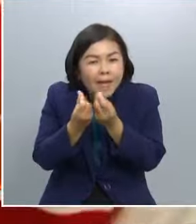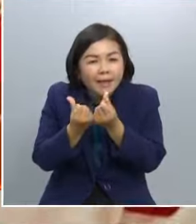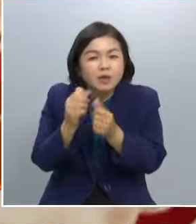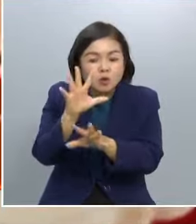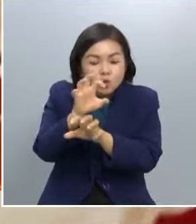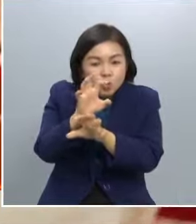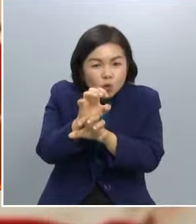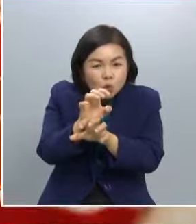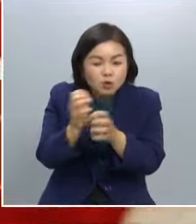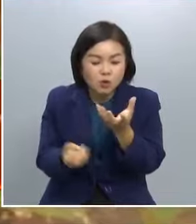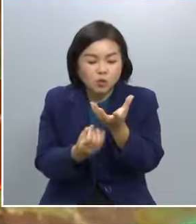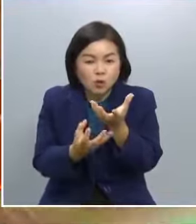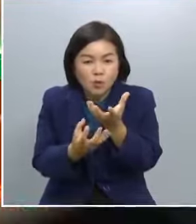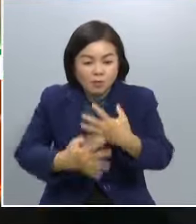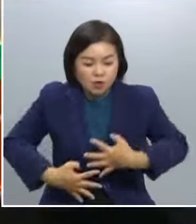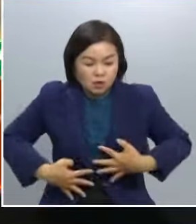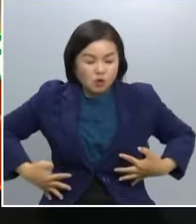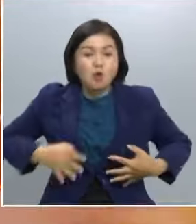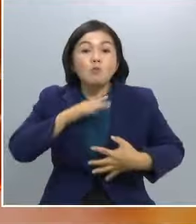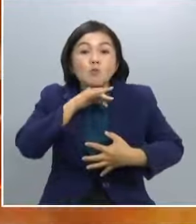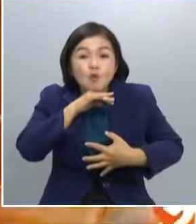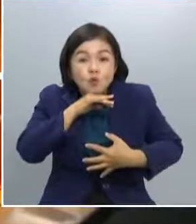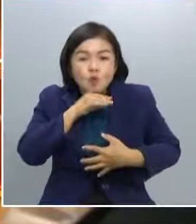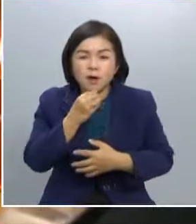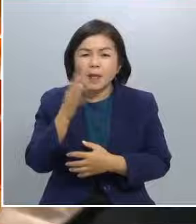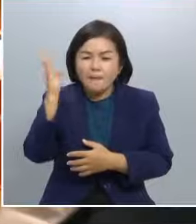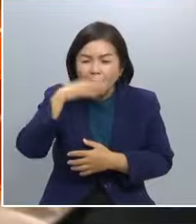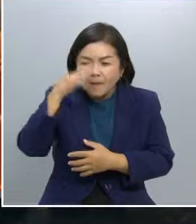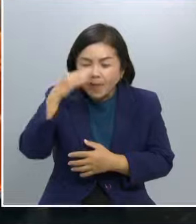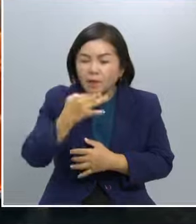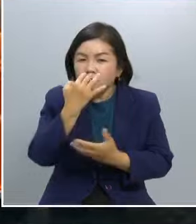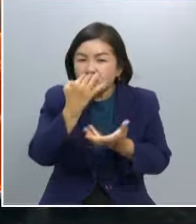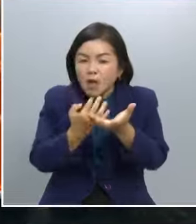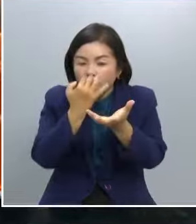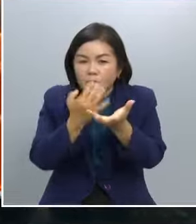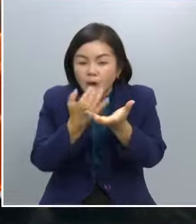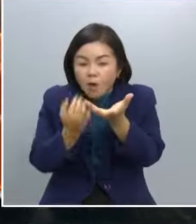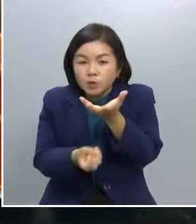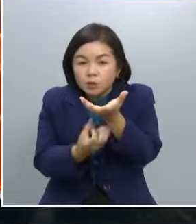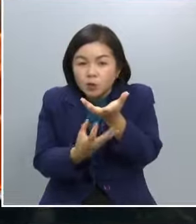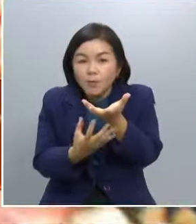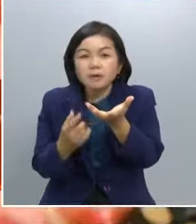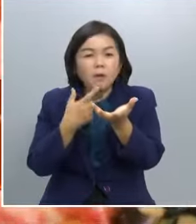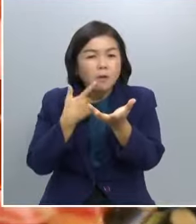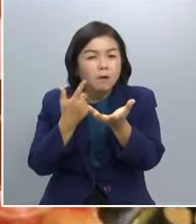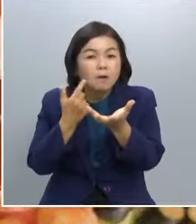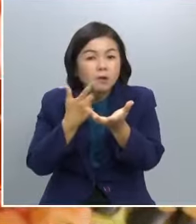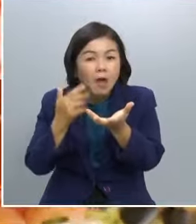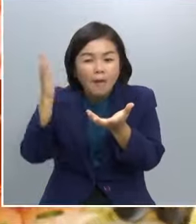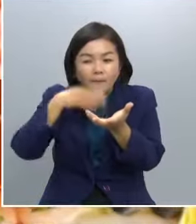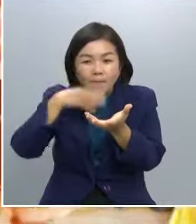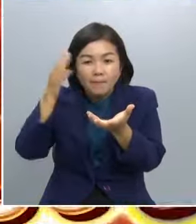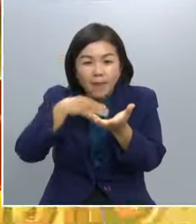ซุปแจ่วฮ้อนที่โครงหมูที่รสจัดจ้านหอมสมุนไพรไทยแล้วยังเพิ่มความแซ่บด้วยแซ่บซีด